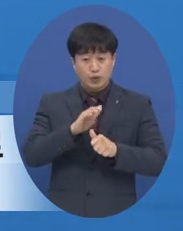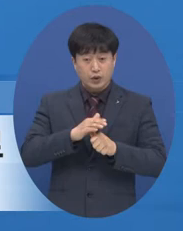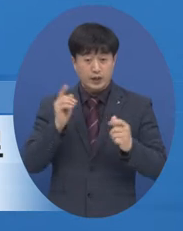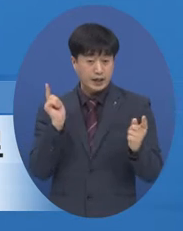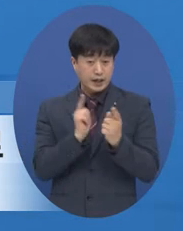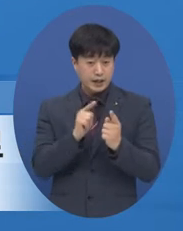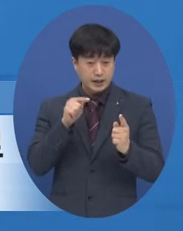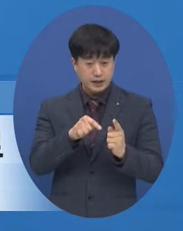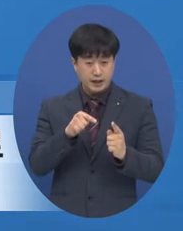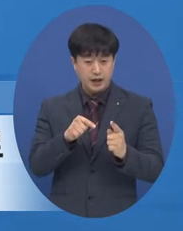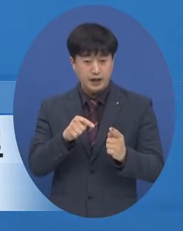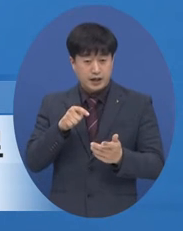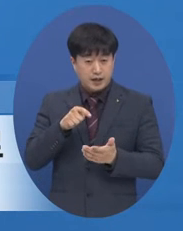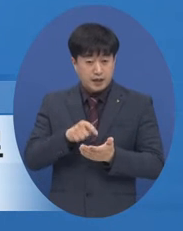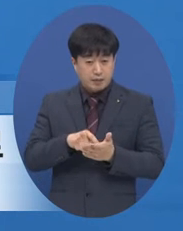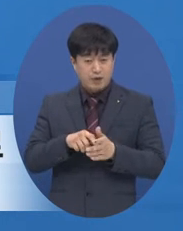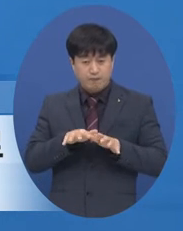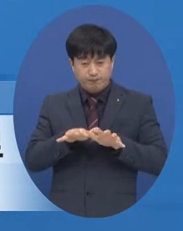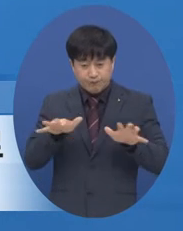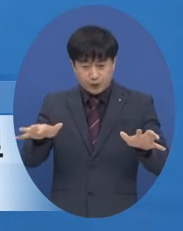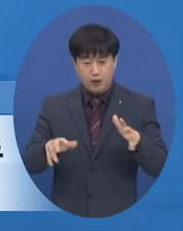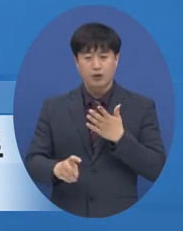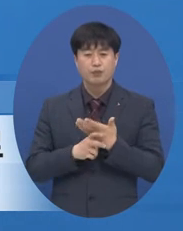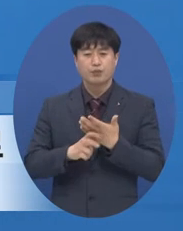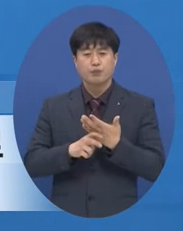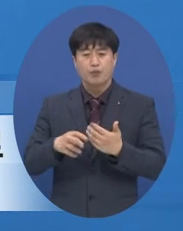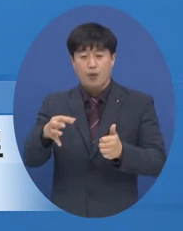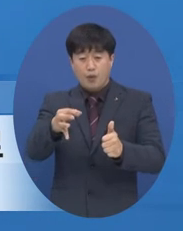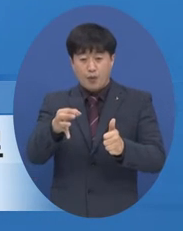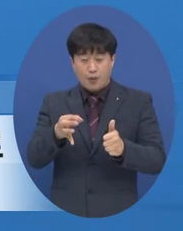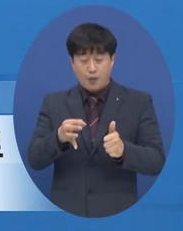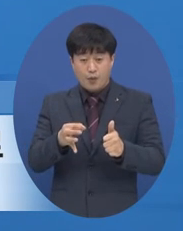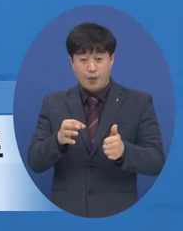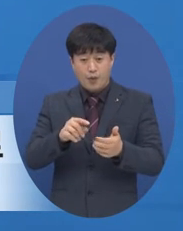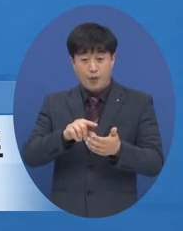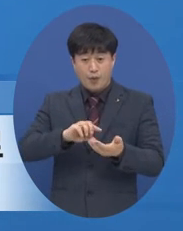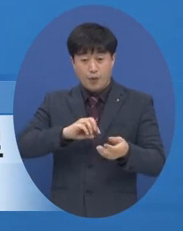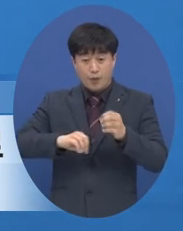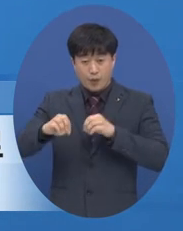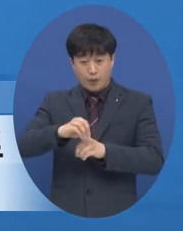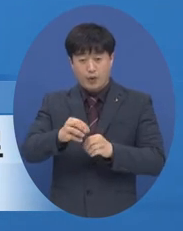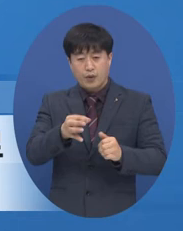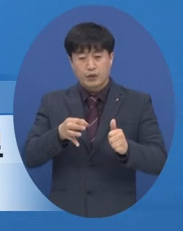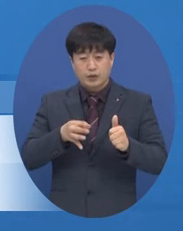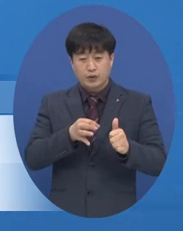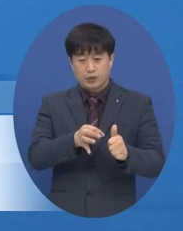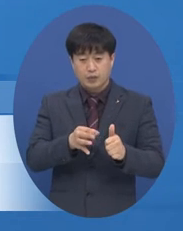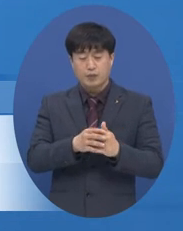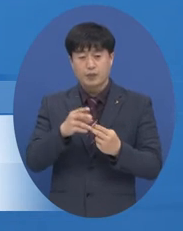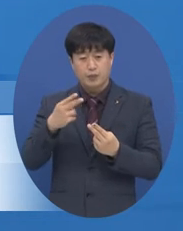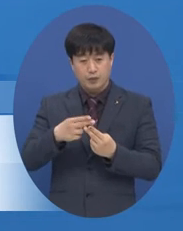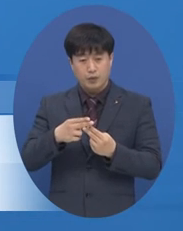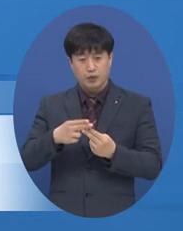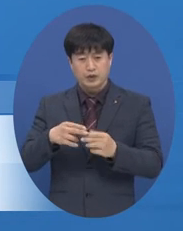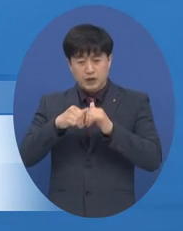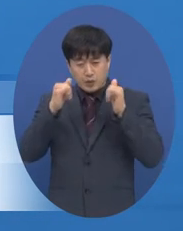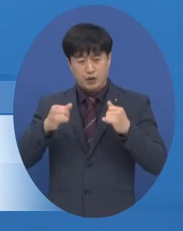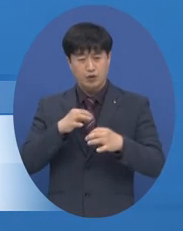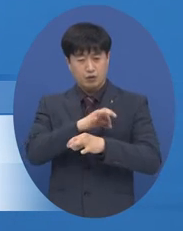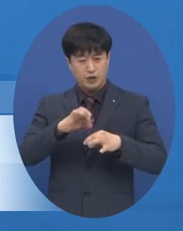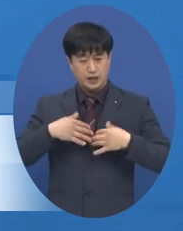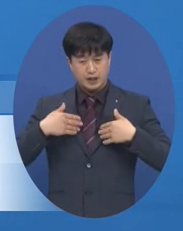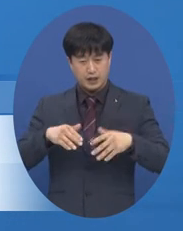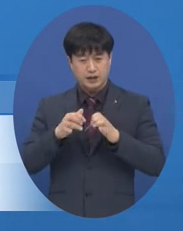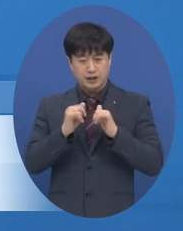대상으로 급속도로 번지고 있는 불꽃 대리 끔 에 대한 승화를 설 실시하는 등 사회적 경제적 약자를